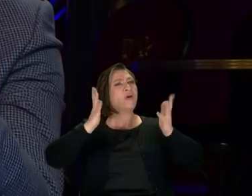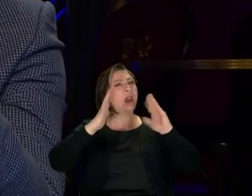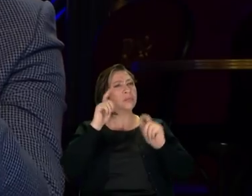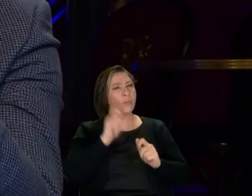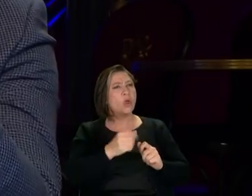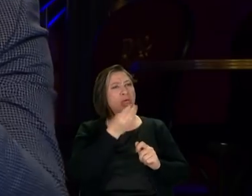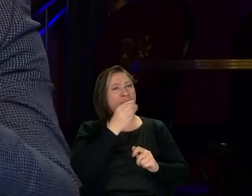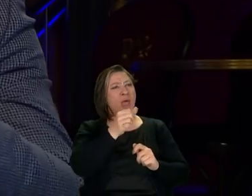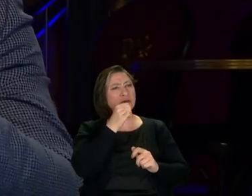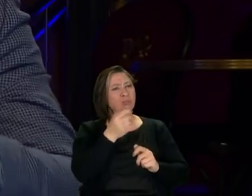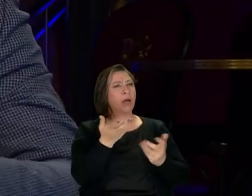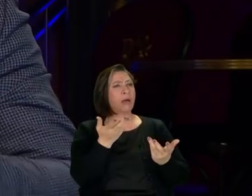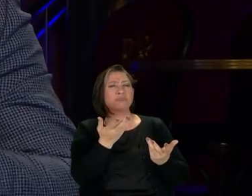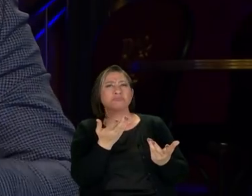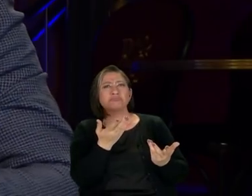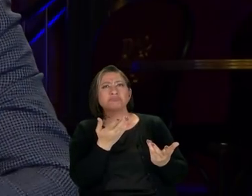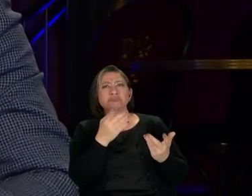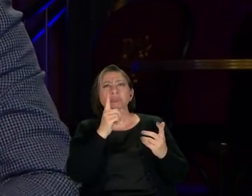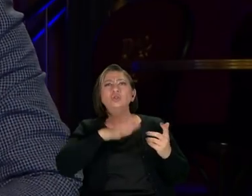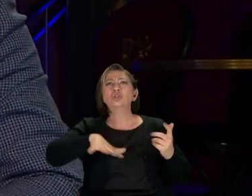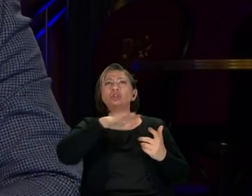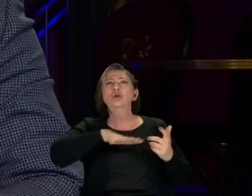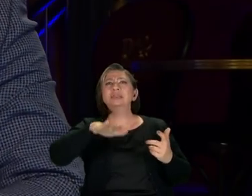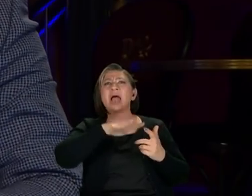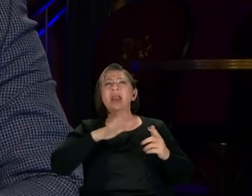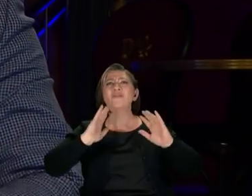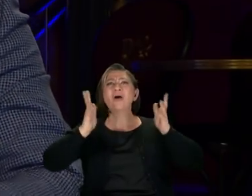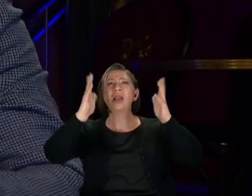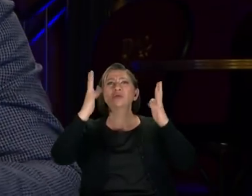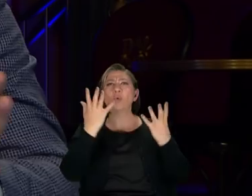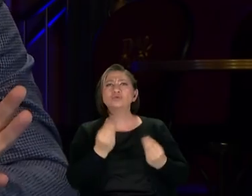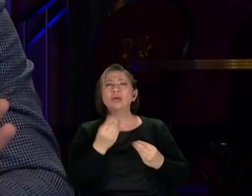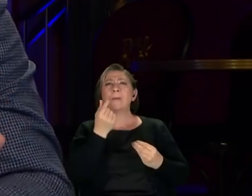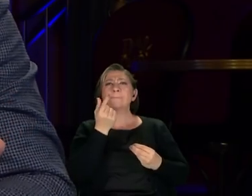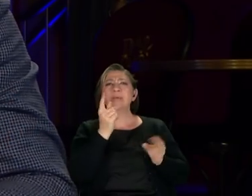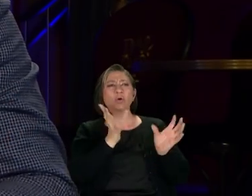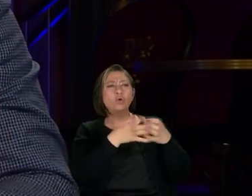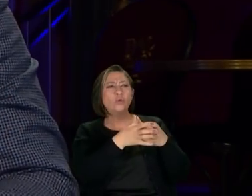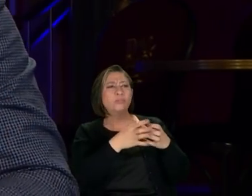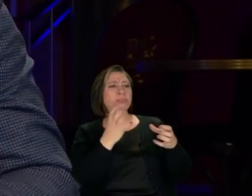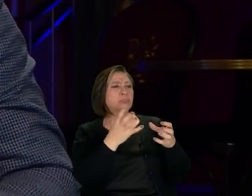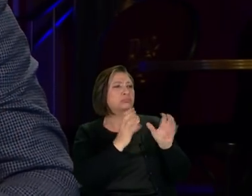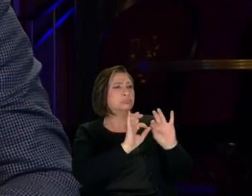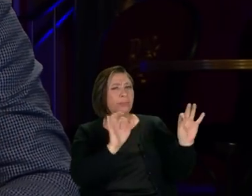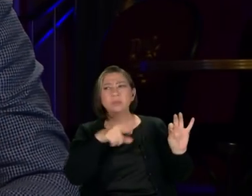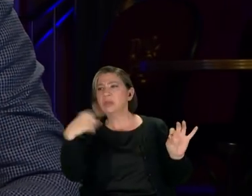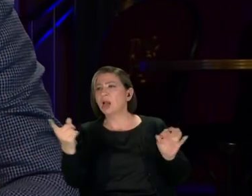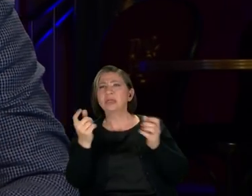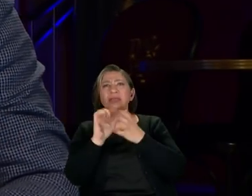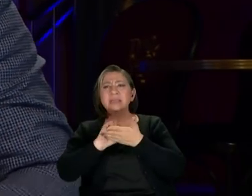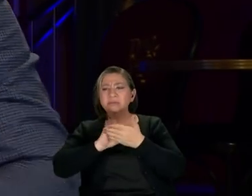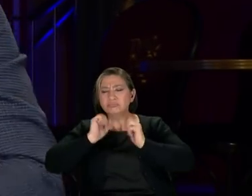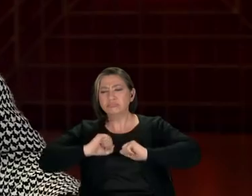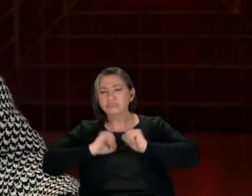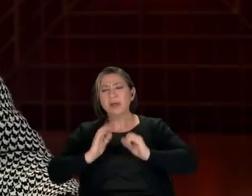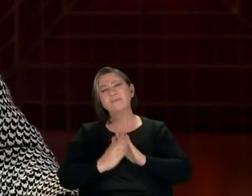Yeme içme dediğiniz gibi biraz hani sadece sosyal faaliyetler üzerinden olunca işte belli bir grubu etkiliyor. Diğerleri de dersine